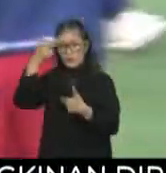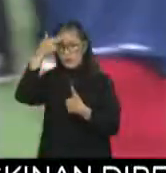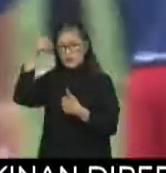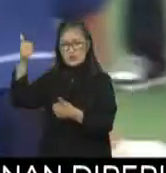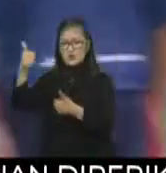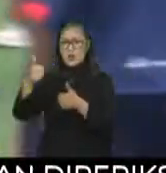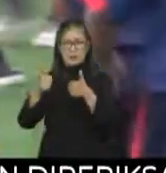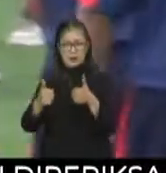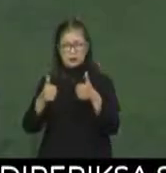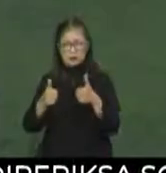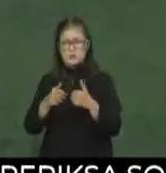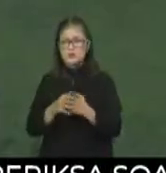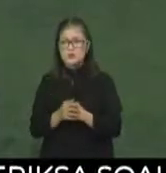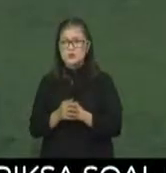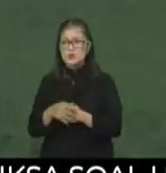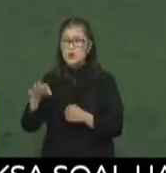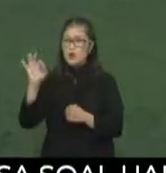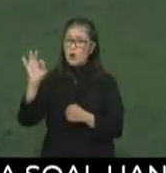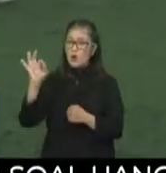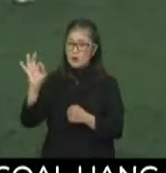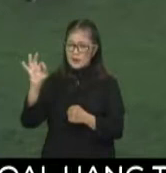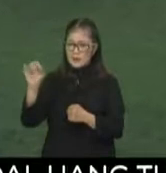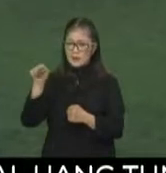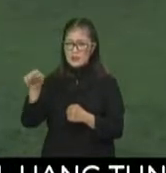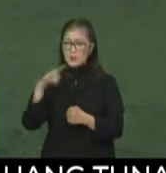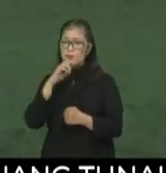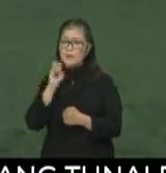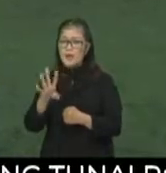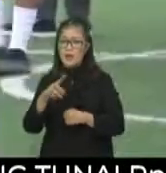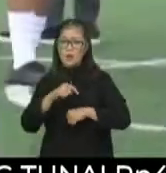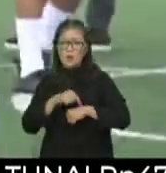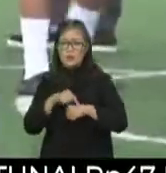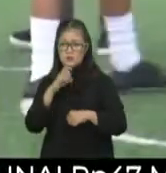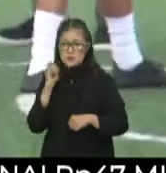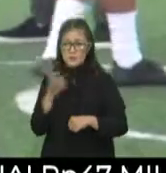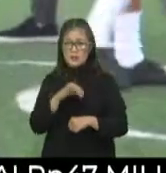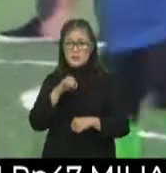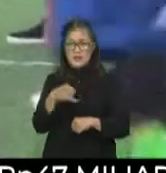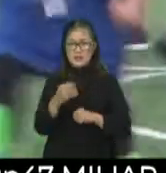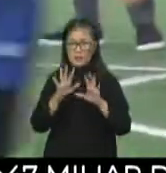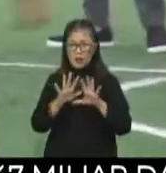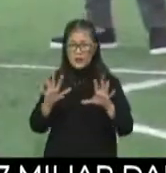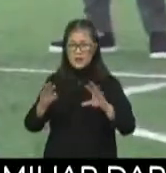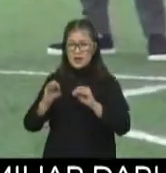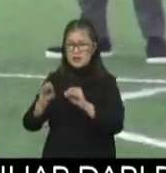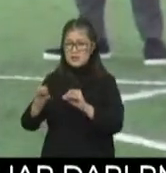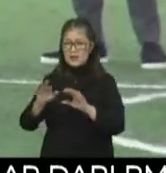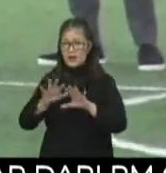Coaching klinik dinilai orang tua peserta berlangsung terlalu singkat, hingga Ronaldhino tidak banyak mengajarkan anak-anak bermain sepak